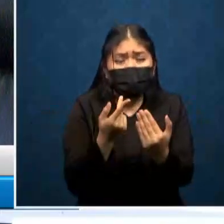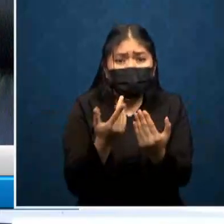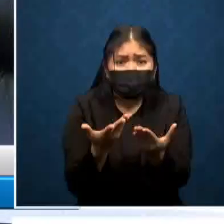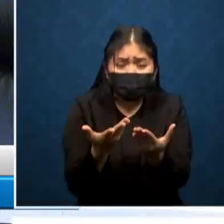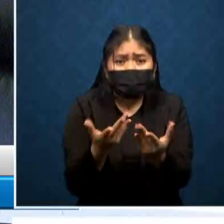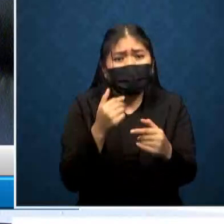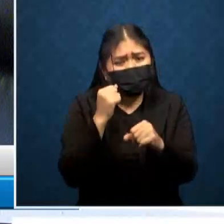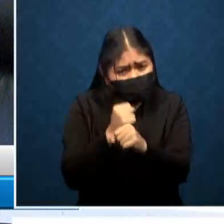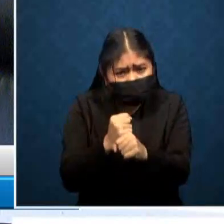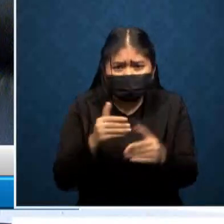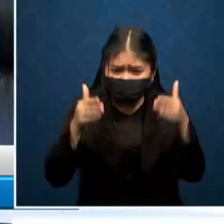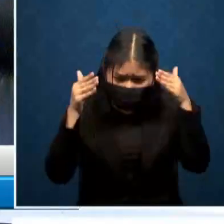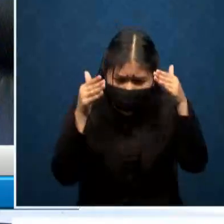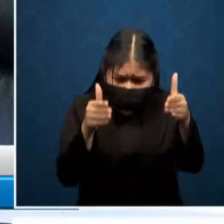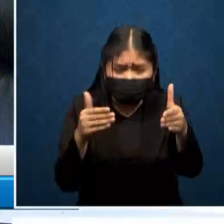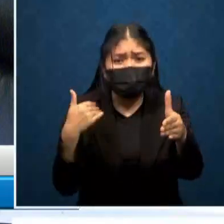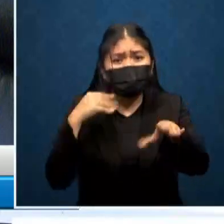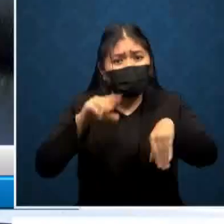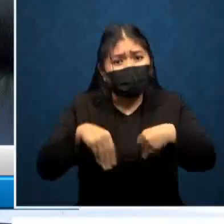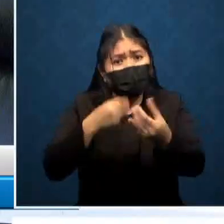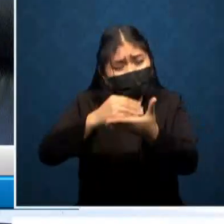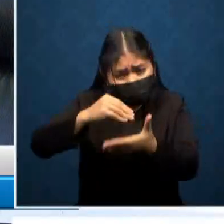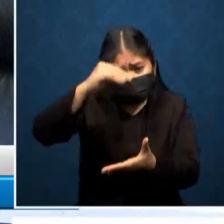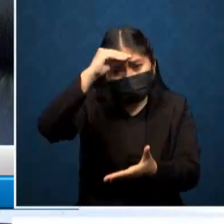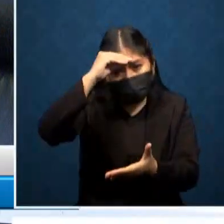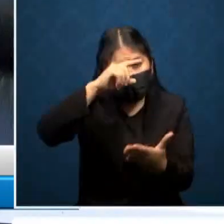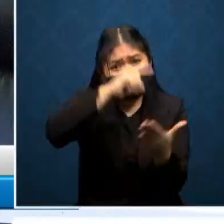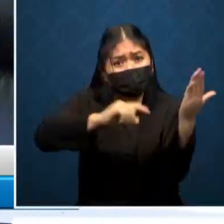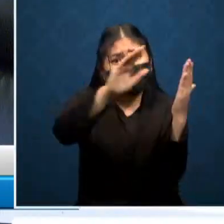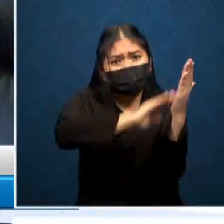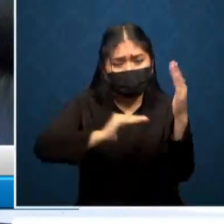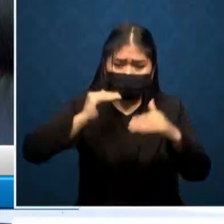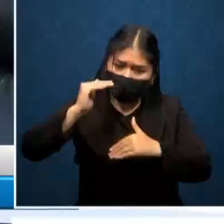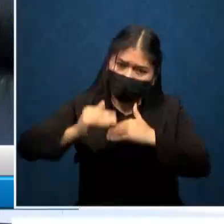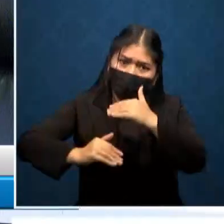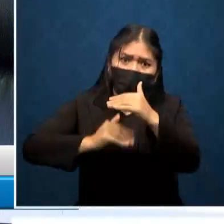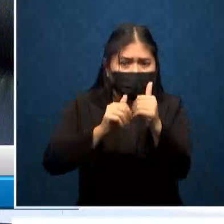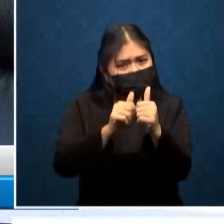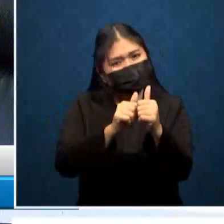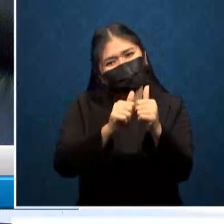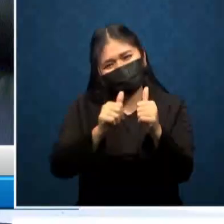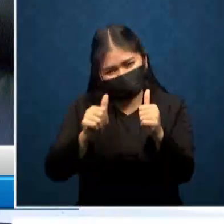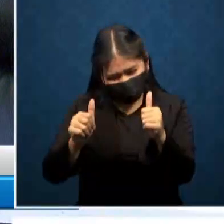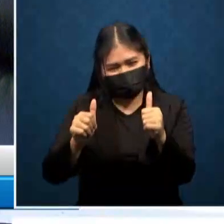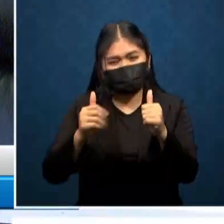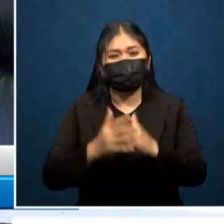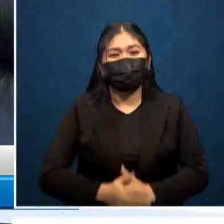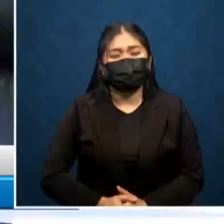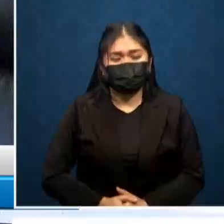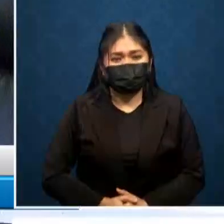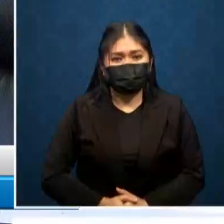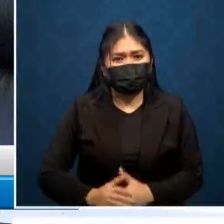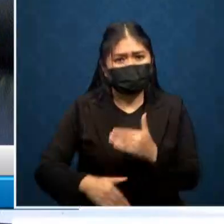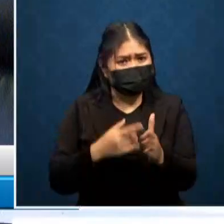จทำงานมากนะเพื่อให้การศึกษานั้นของไทยนั้นนะดำเนินไปด้วยความ